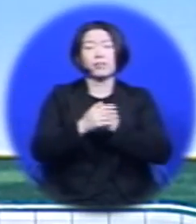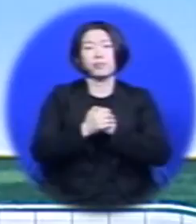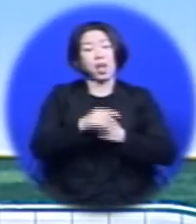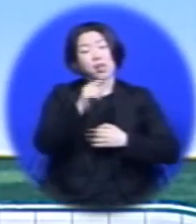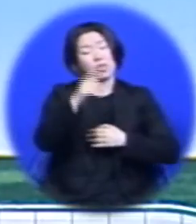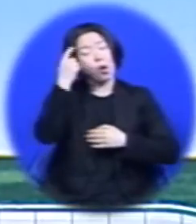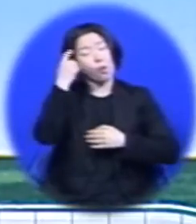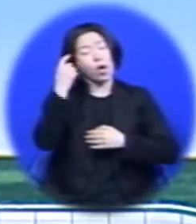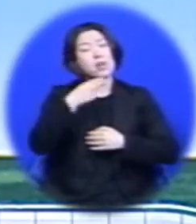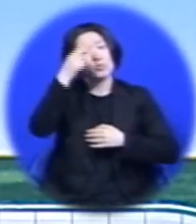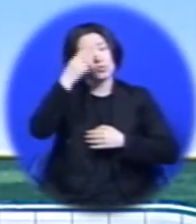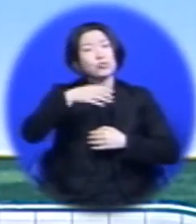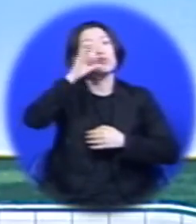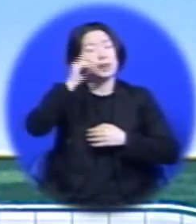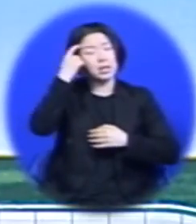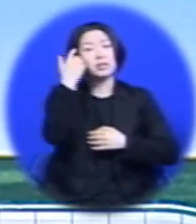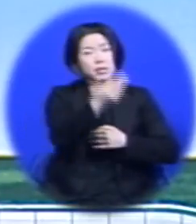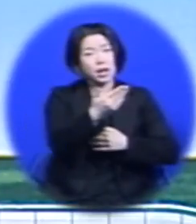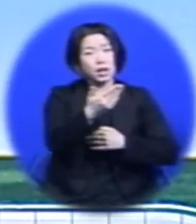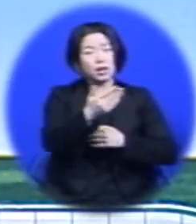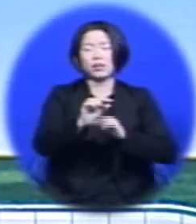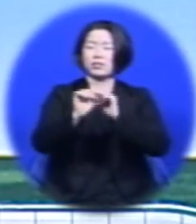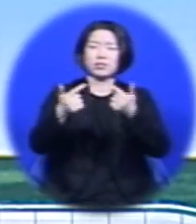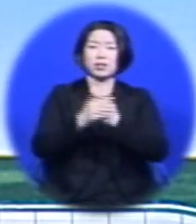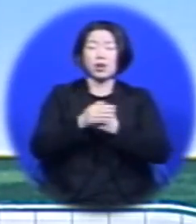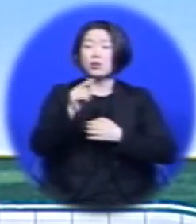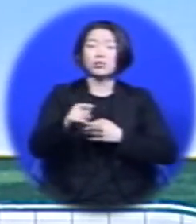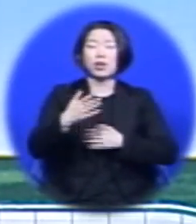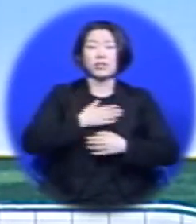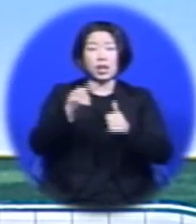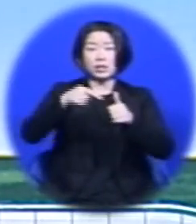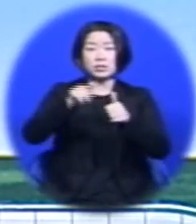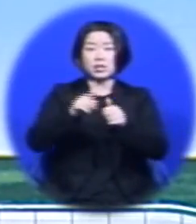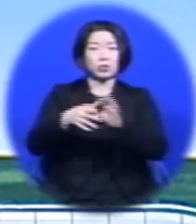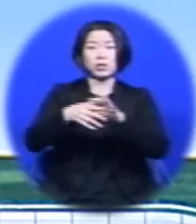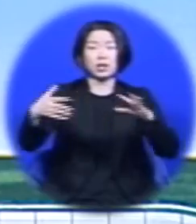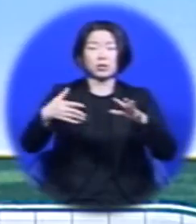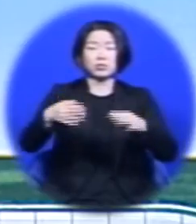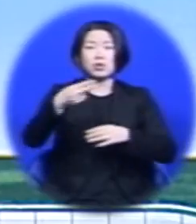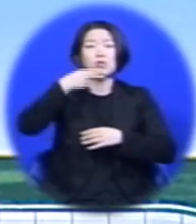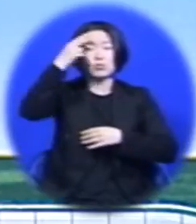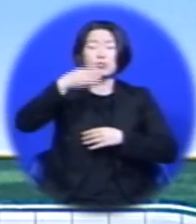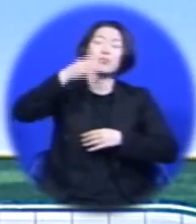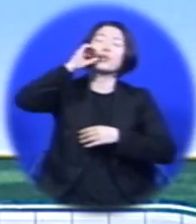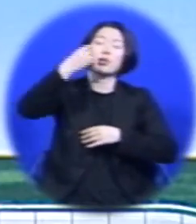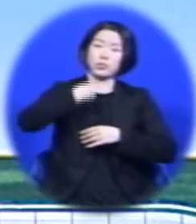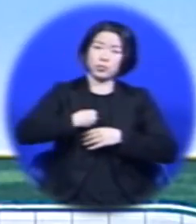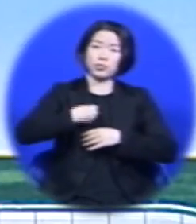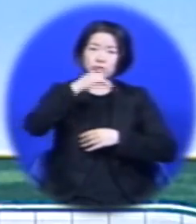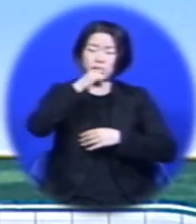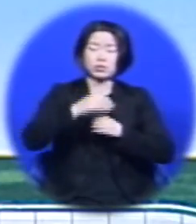너 왜 술 마셔야 이렇게 하시겠읍니까 그 거야 뭐 그런 내 의지하고 상관없이 수리 네 입으로 들어온 거죠